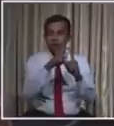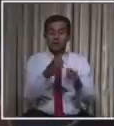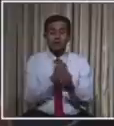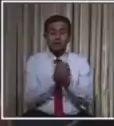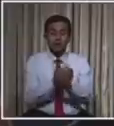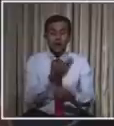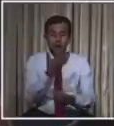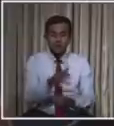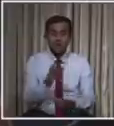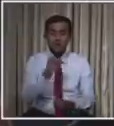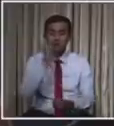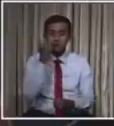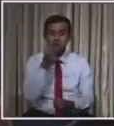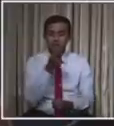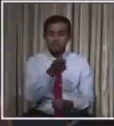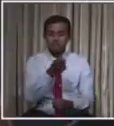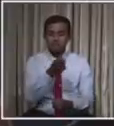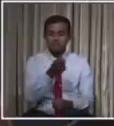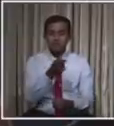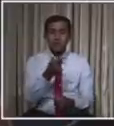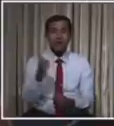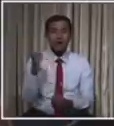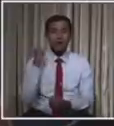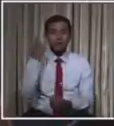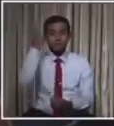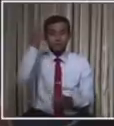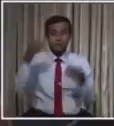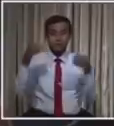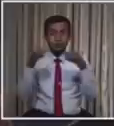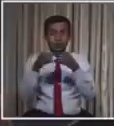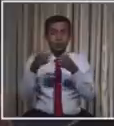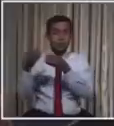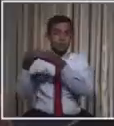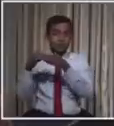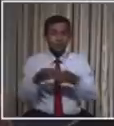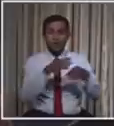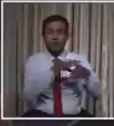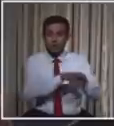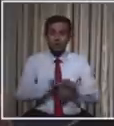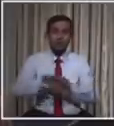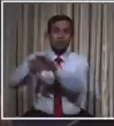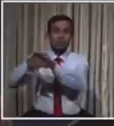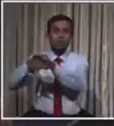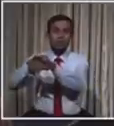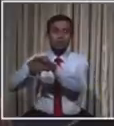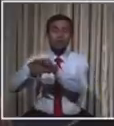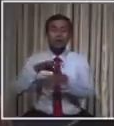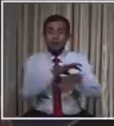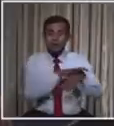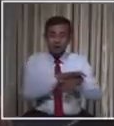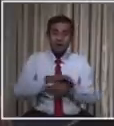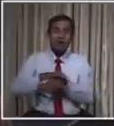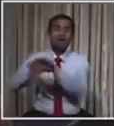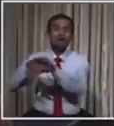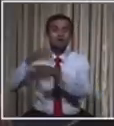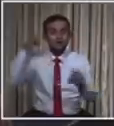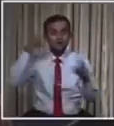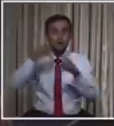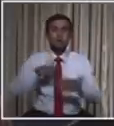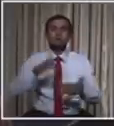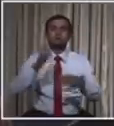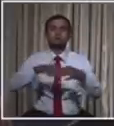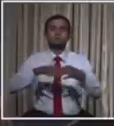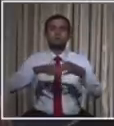අත්අඩංගුවට ගත්තු නිලධාරියව හමුදාවේ බුද්ධ්‍යංශයේ පිරිසක් ඇවිල්ලා අරන් ගියා. අන්නේ අරන් ගියපු එක ගැන අපි ප්‍රශ්න